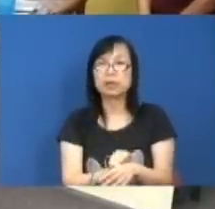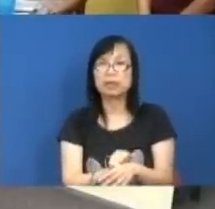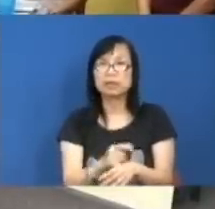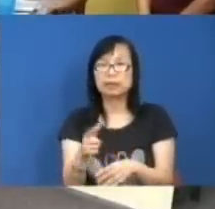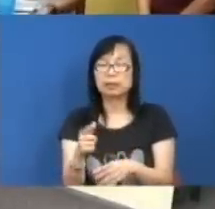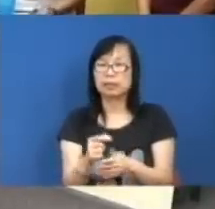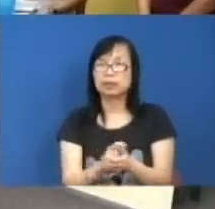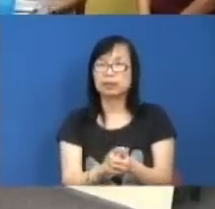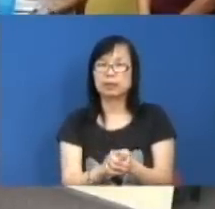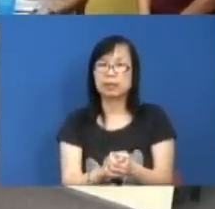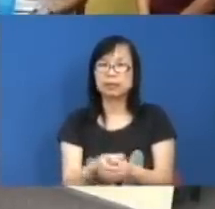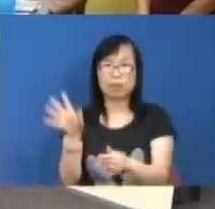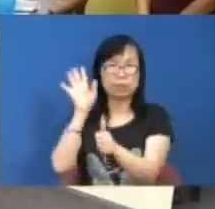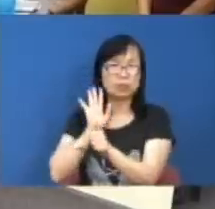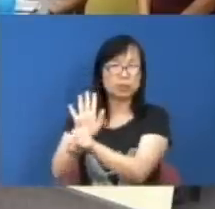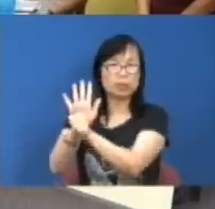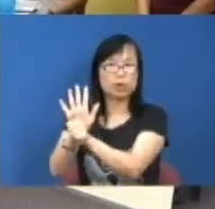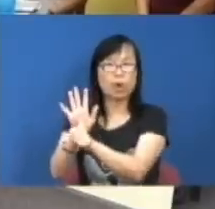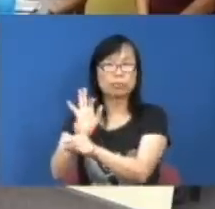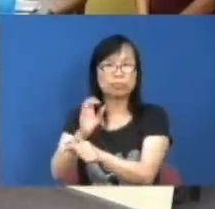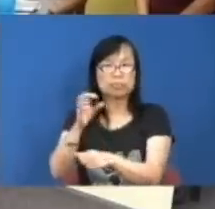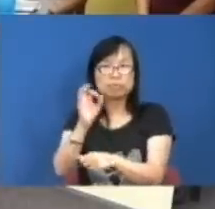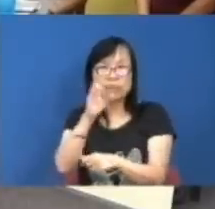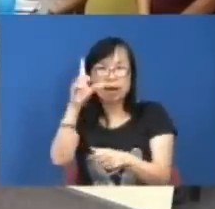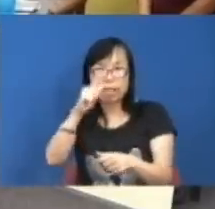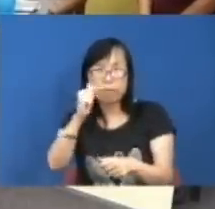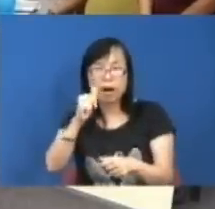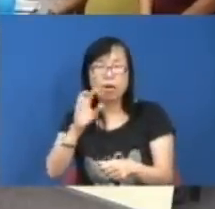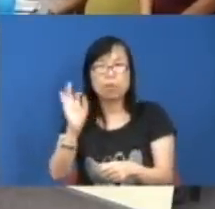個抗衡會唔發毛啊、發霉